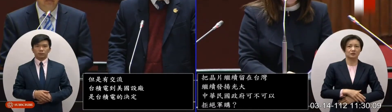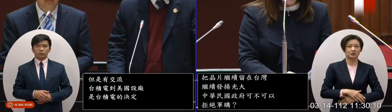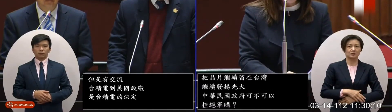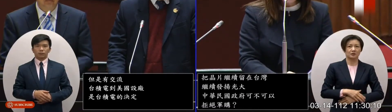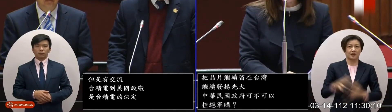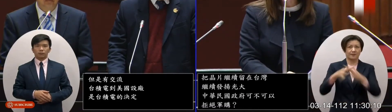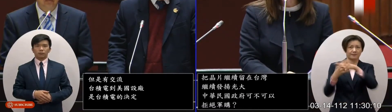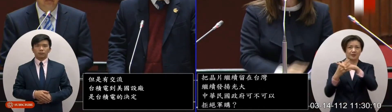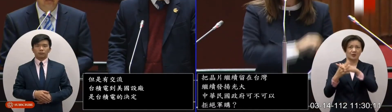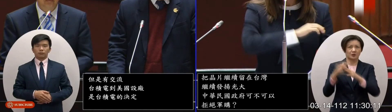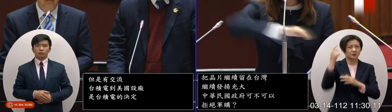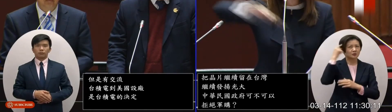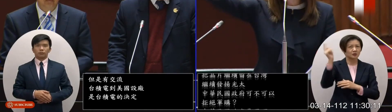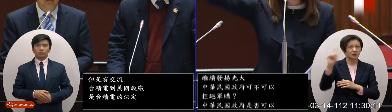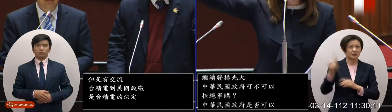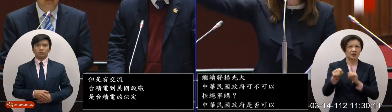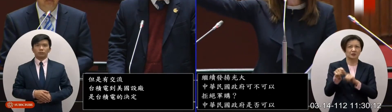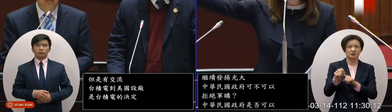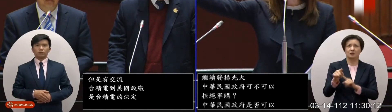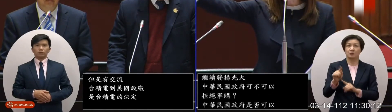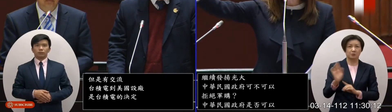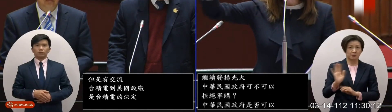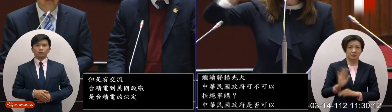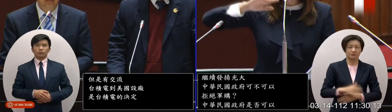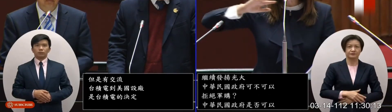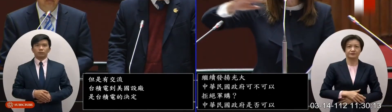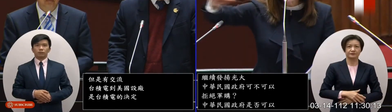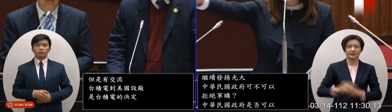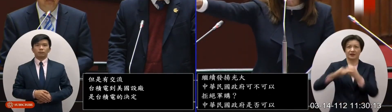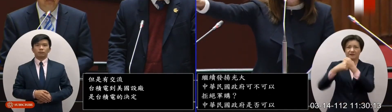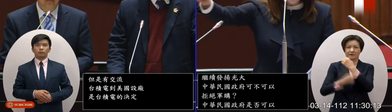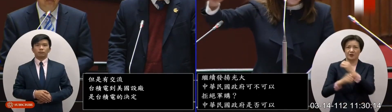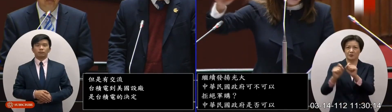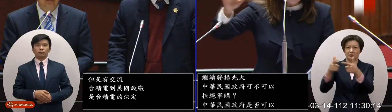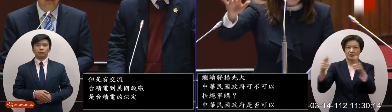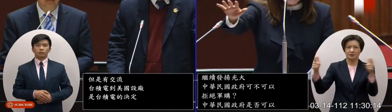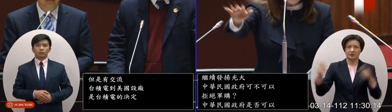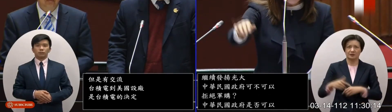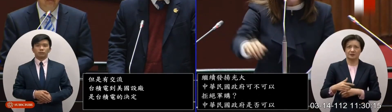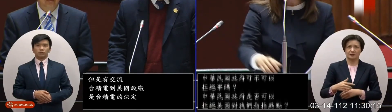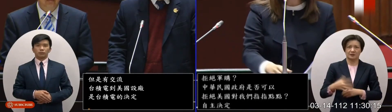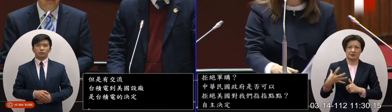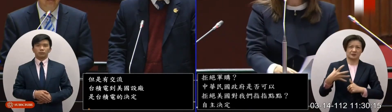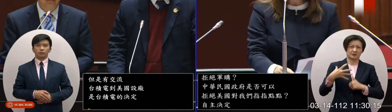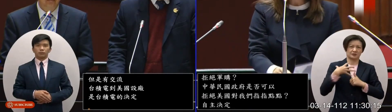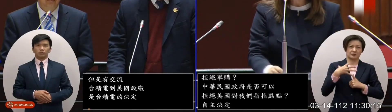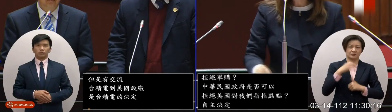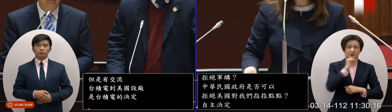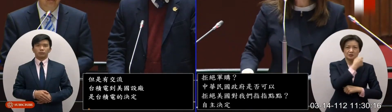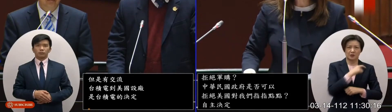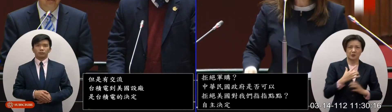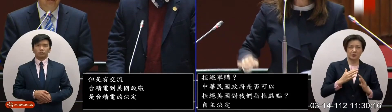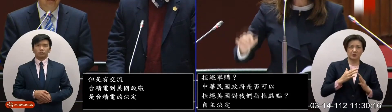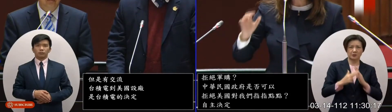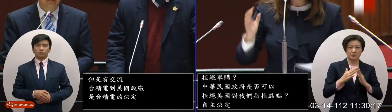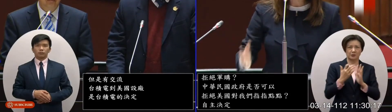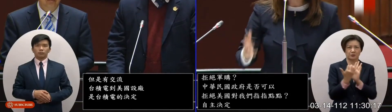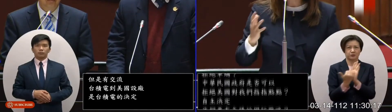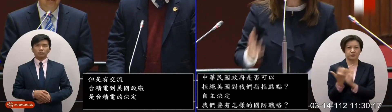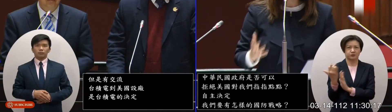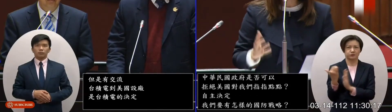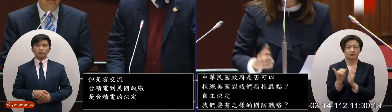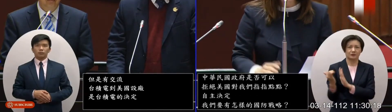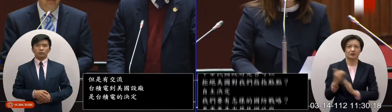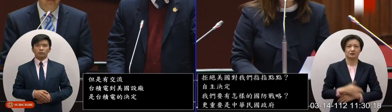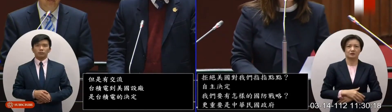美国的意图弄了那么多的法，然后意图我们来备战，来，而我们却不可以拟定